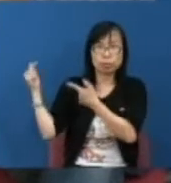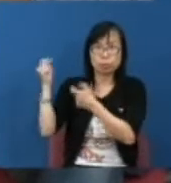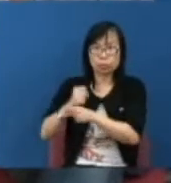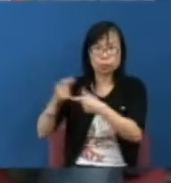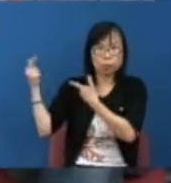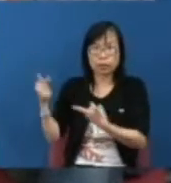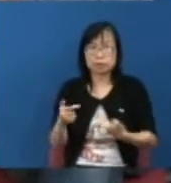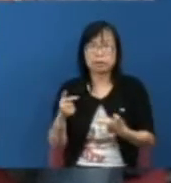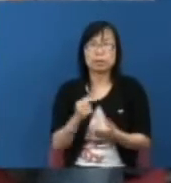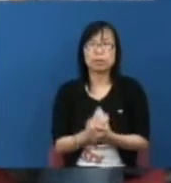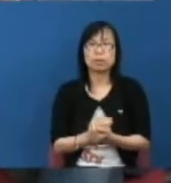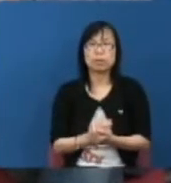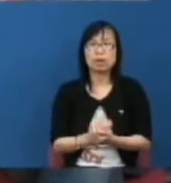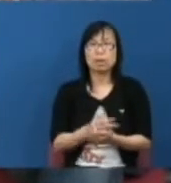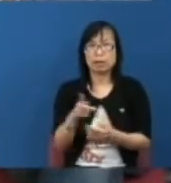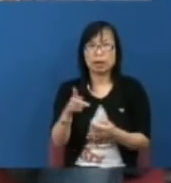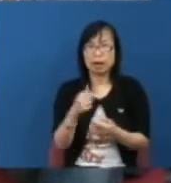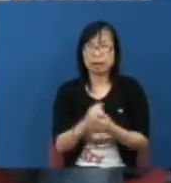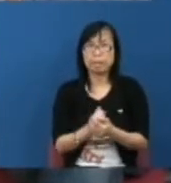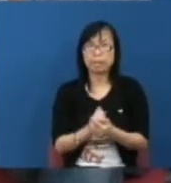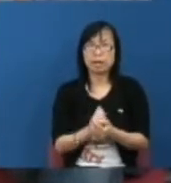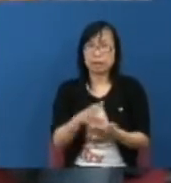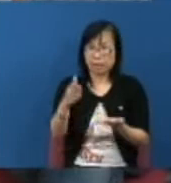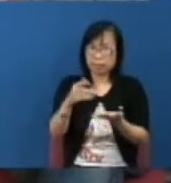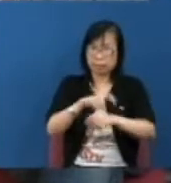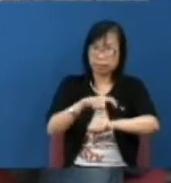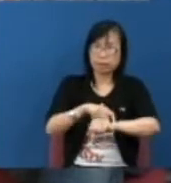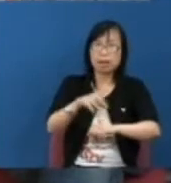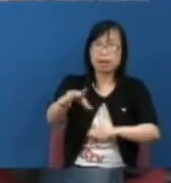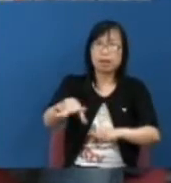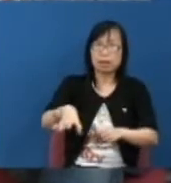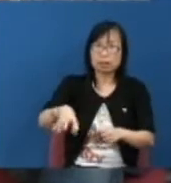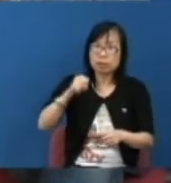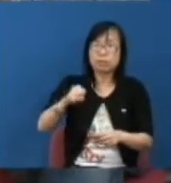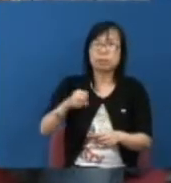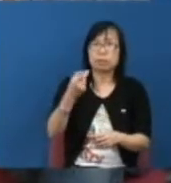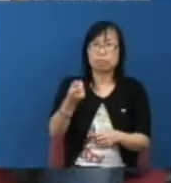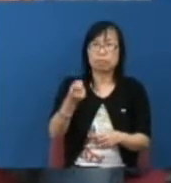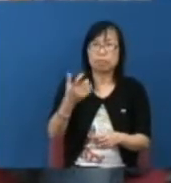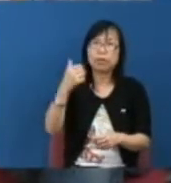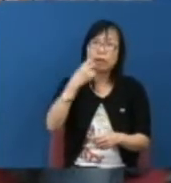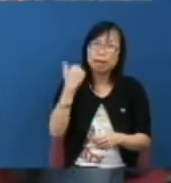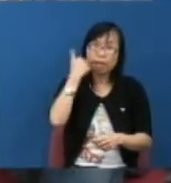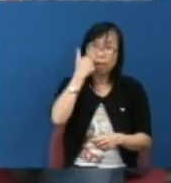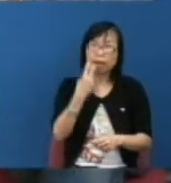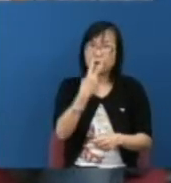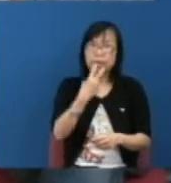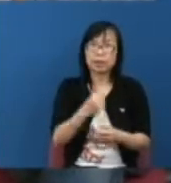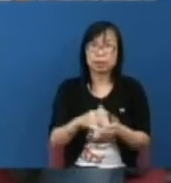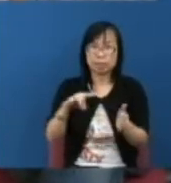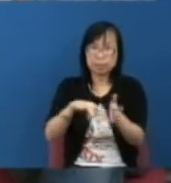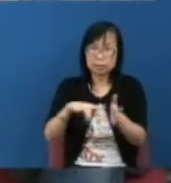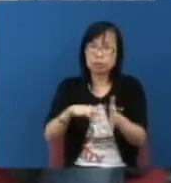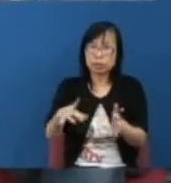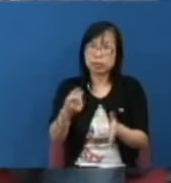或者你去 maintenance， 只不過 landscape 去 maintenance 嘅時候，你真係用少咗冷氣，用少咗電，咁。我哋覺得值得推